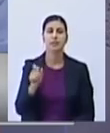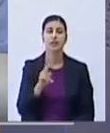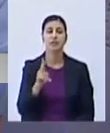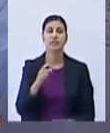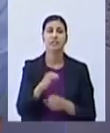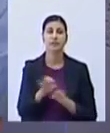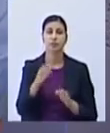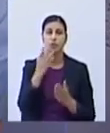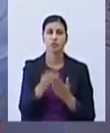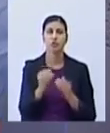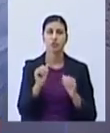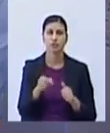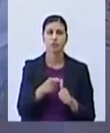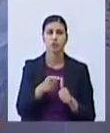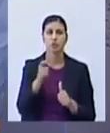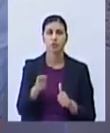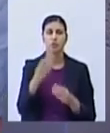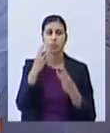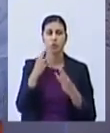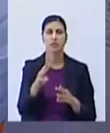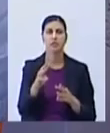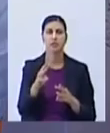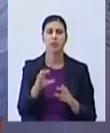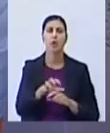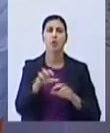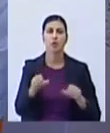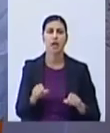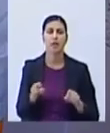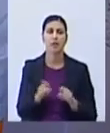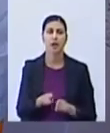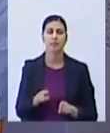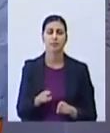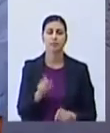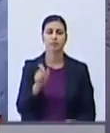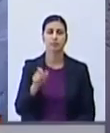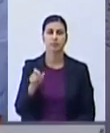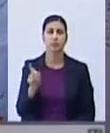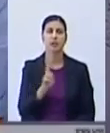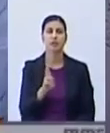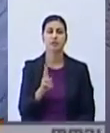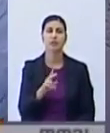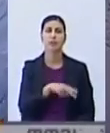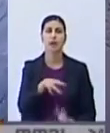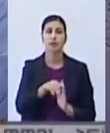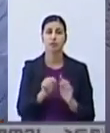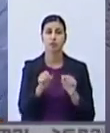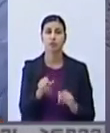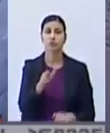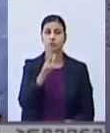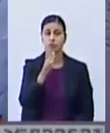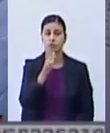რომელსაც თავისუფლად ჩვენ შეგვიძლია უწოდოთ მოდერნიზებული ფეოდალები, ეგრეთ წოდებული ბანალიტეტები, რომლებიც პარლამენტში